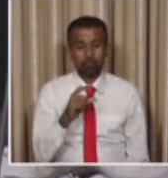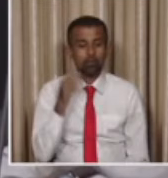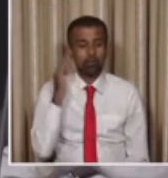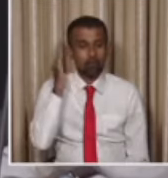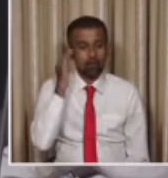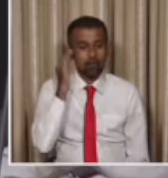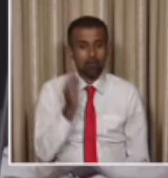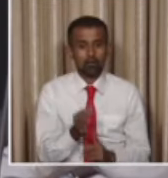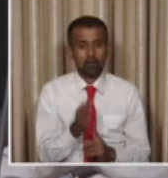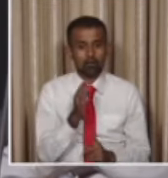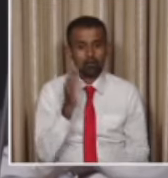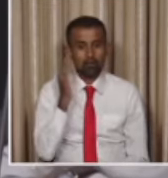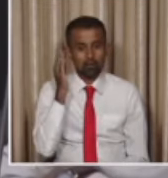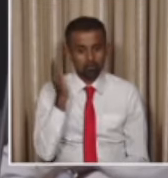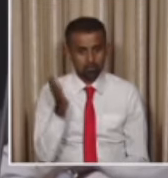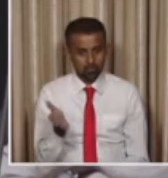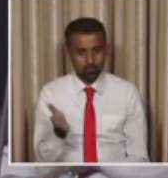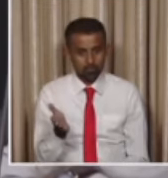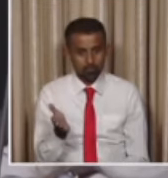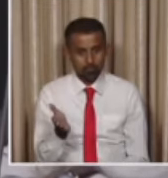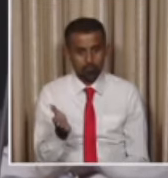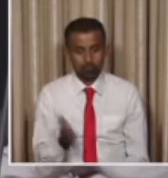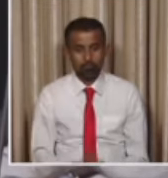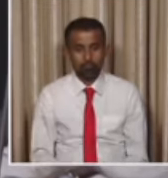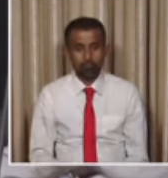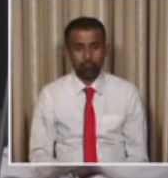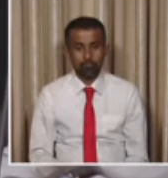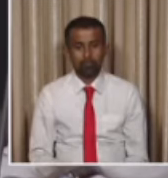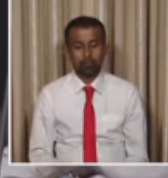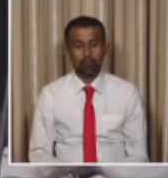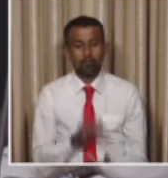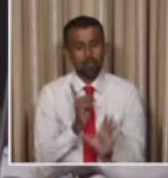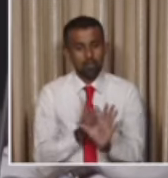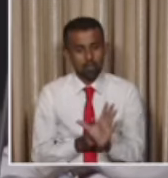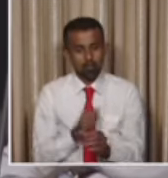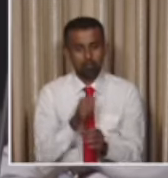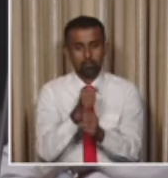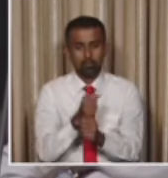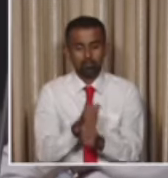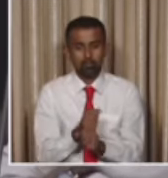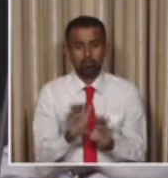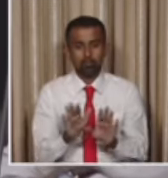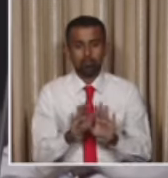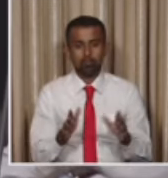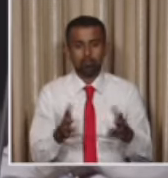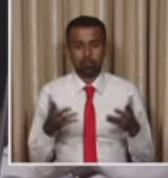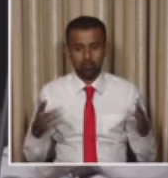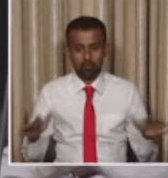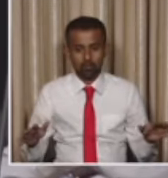කුමාරතුංග ජනාධිපතිතුමිය වුණත්, මේ සෑම ආණ්ඩු කාලයකම ආණ්ඩු කරනු ලැබුවේ